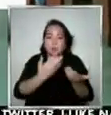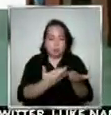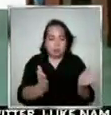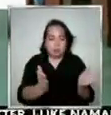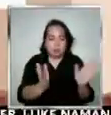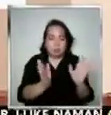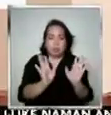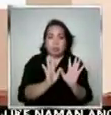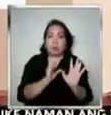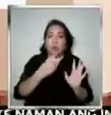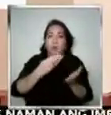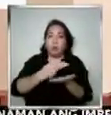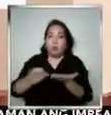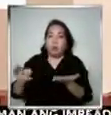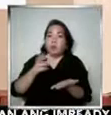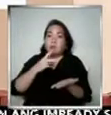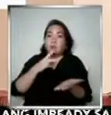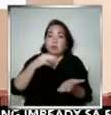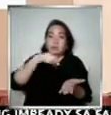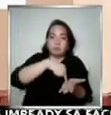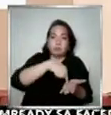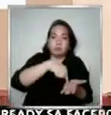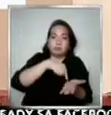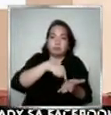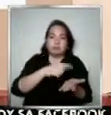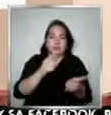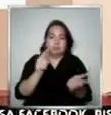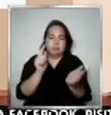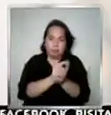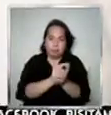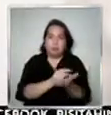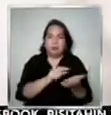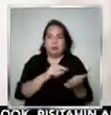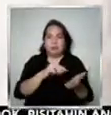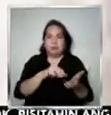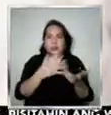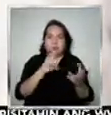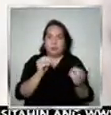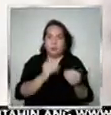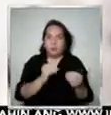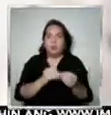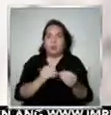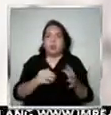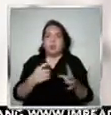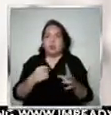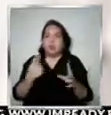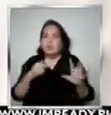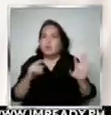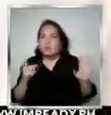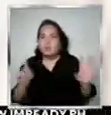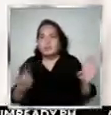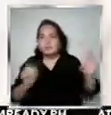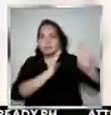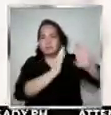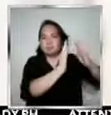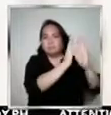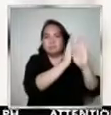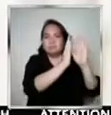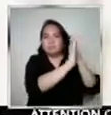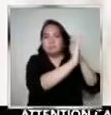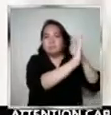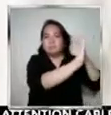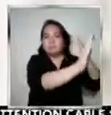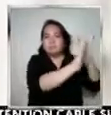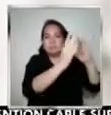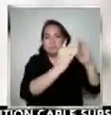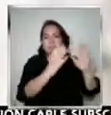sa bawat misa para malinis at madisinfect ang simbahan. Hindi kaagad papasok yung next batch kasi